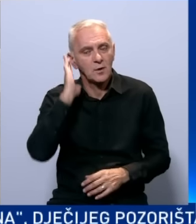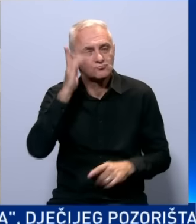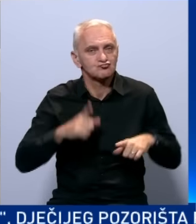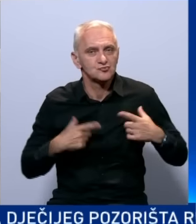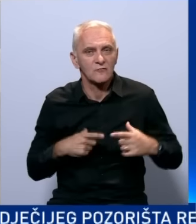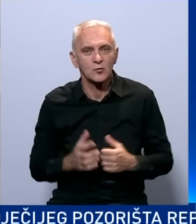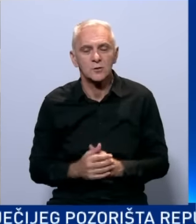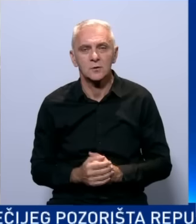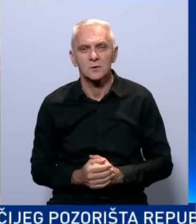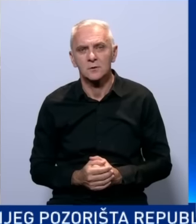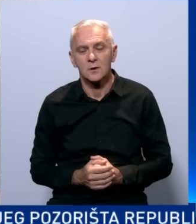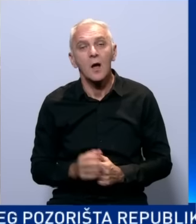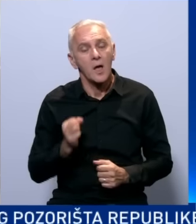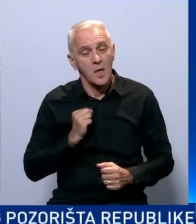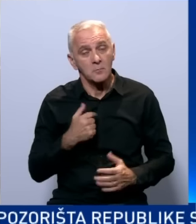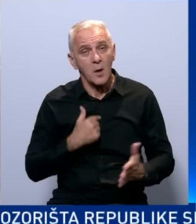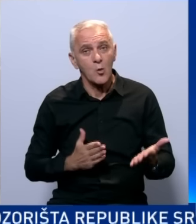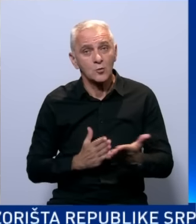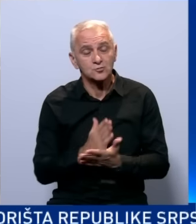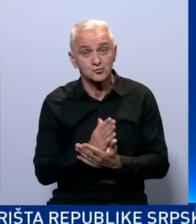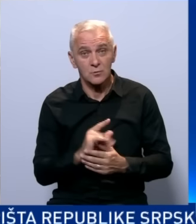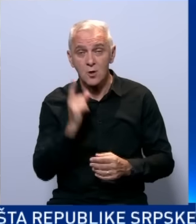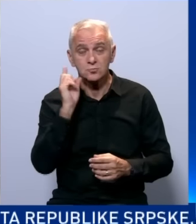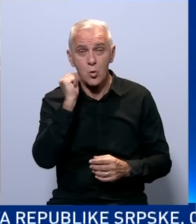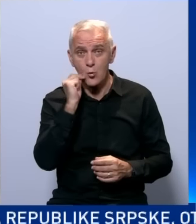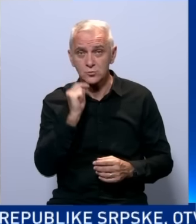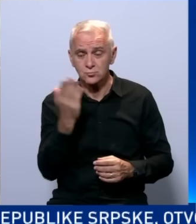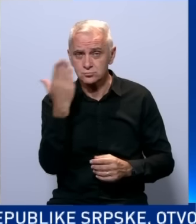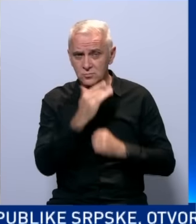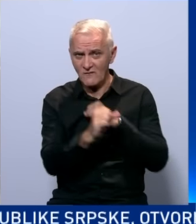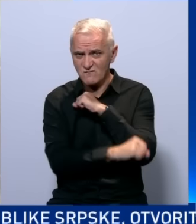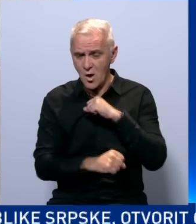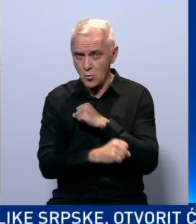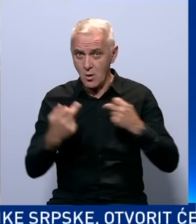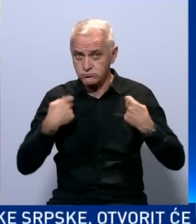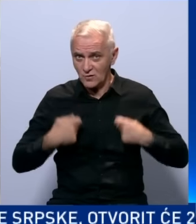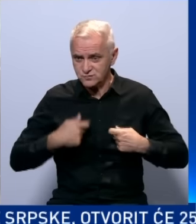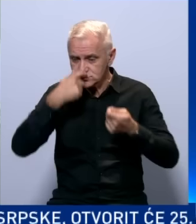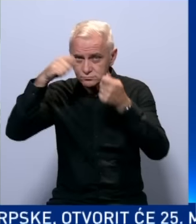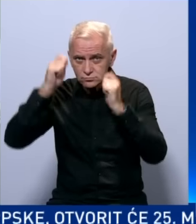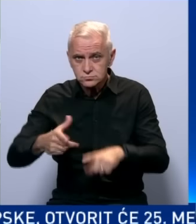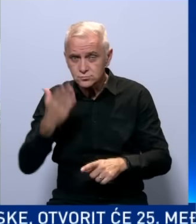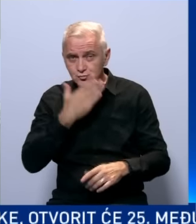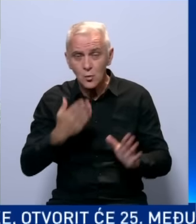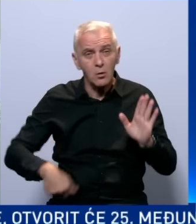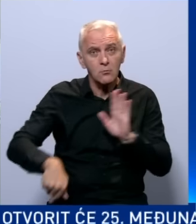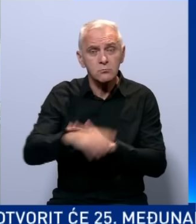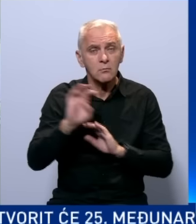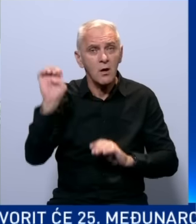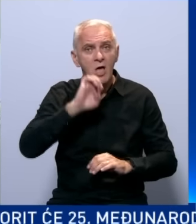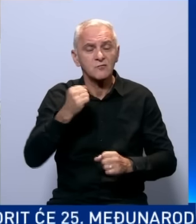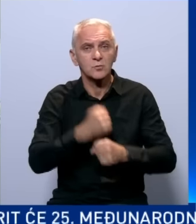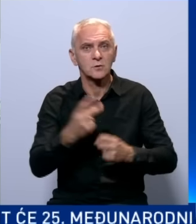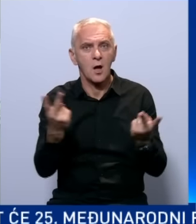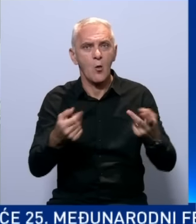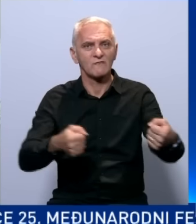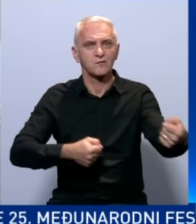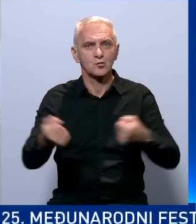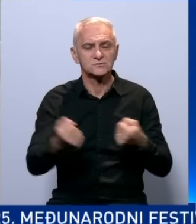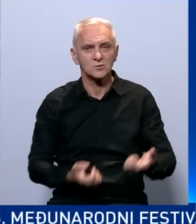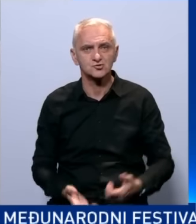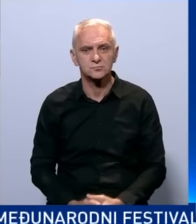egzistenciju. Imali smo i slučajeva visoko obrazovani ljudi da su profesori napustali školu, otišli u Europu raditi kao